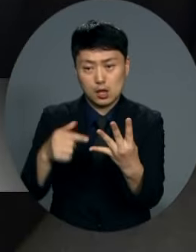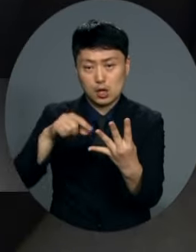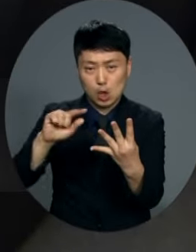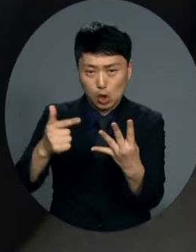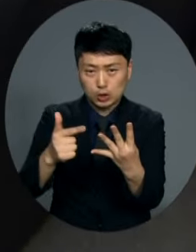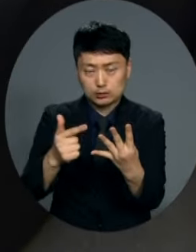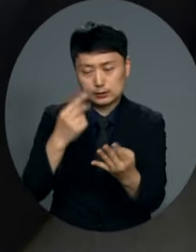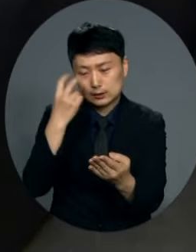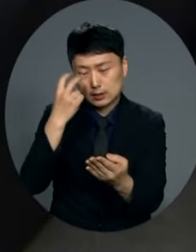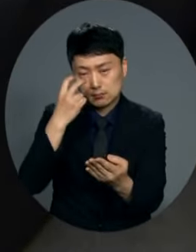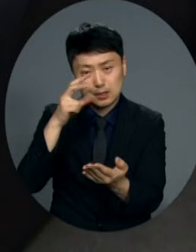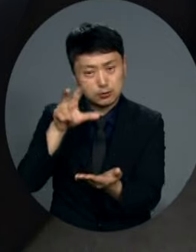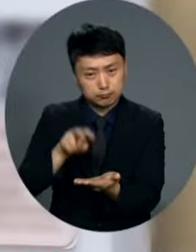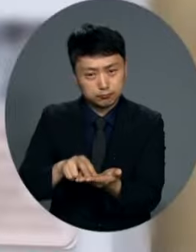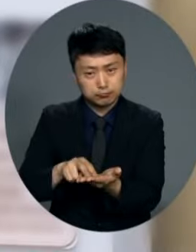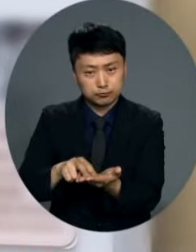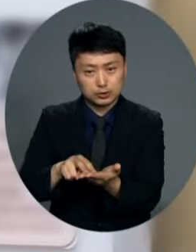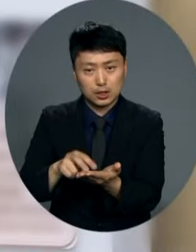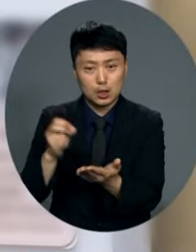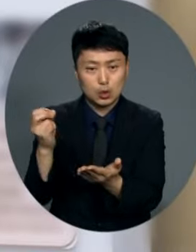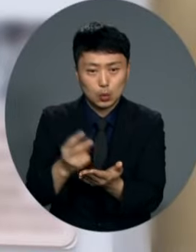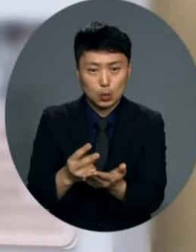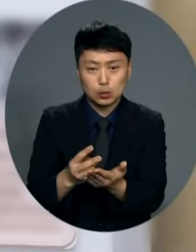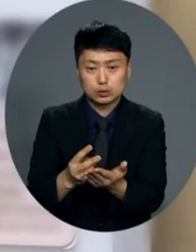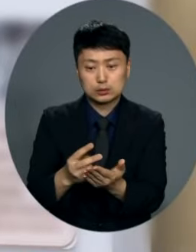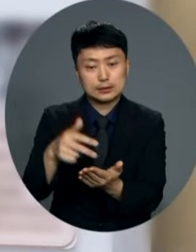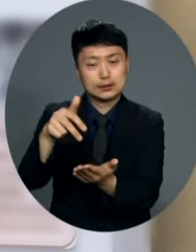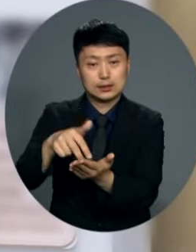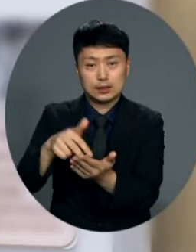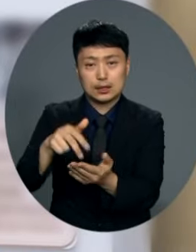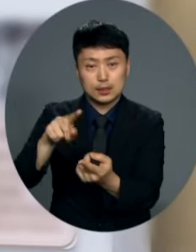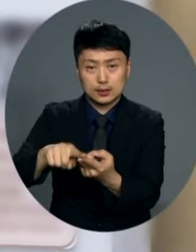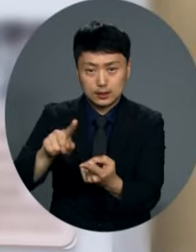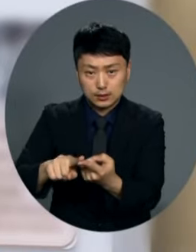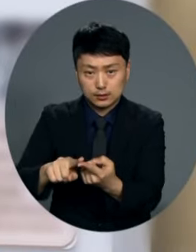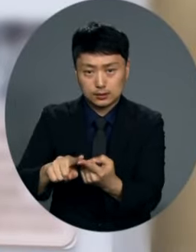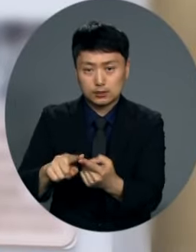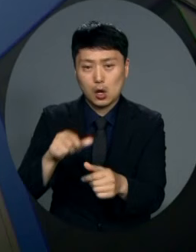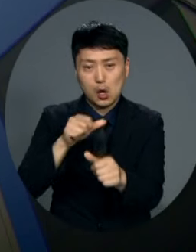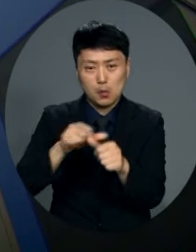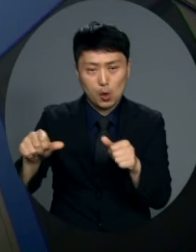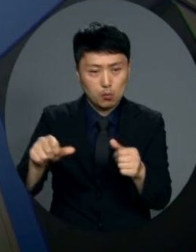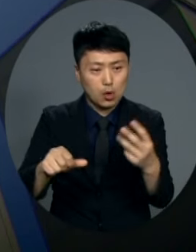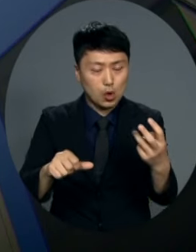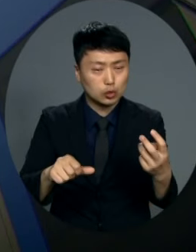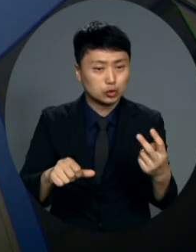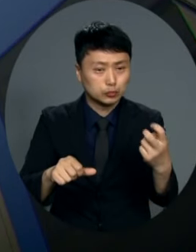통보하고 3건은 기관 경고하는 한편 직원 28명에게